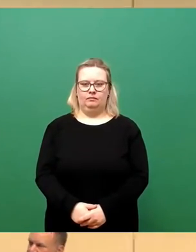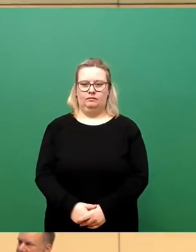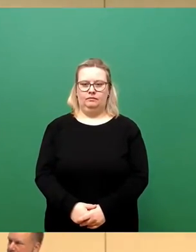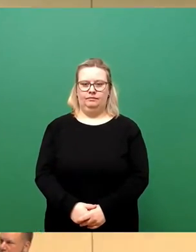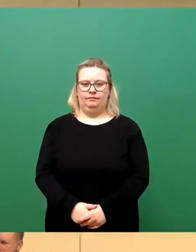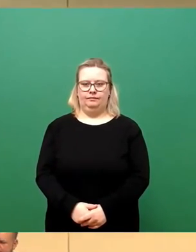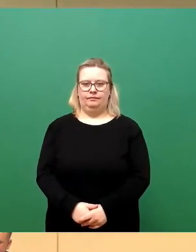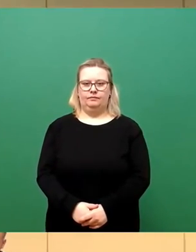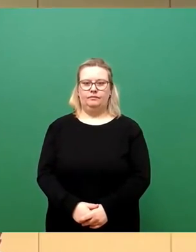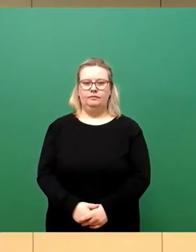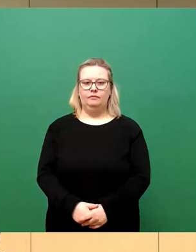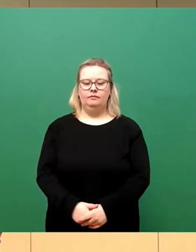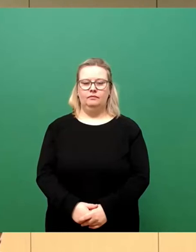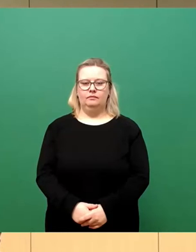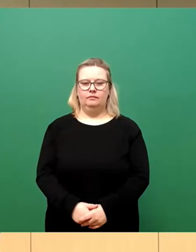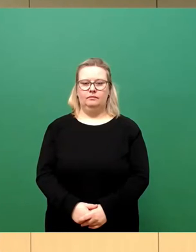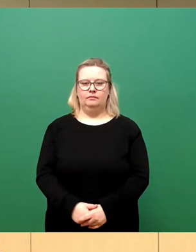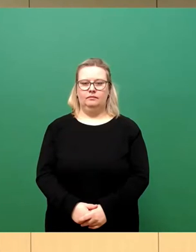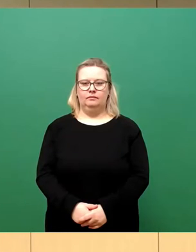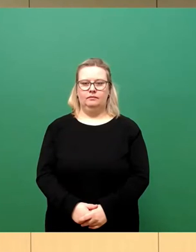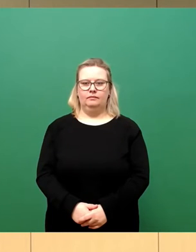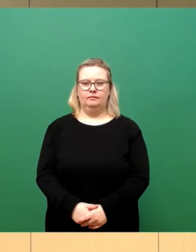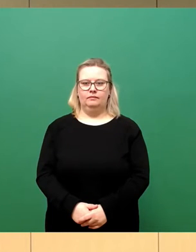die FDP, Herr Blüthner.